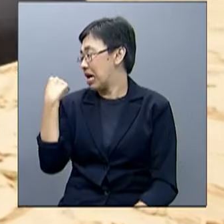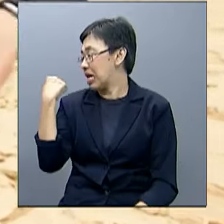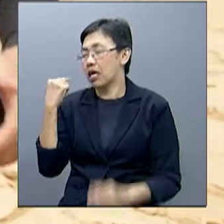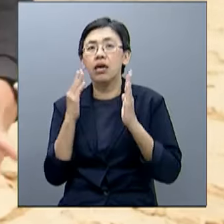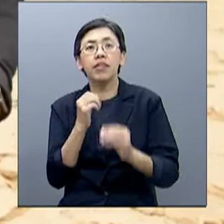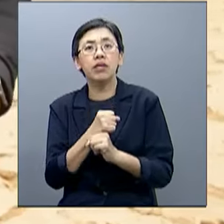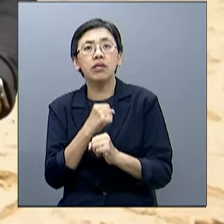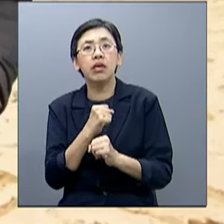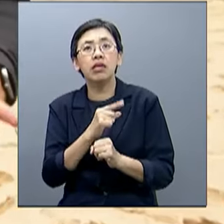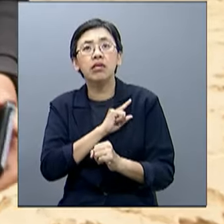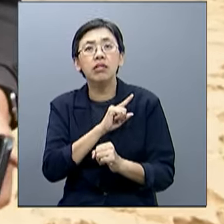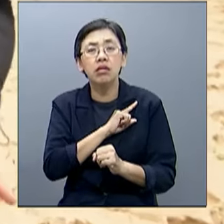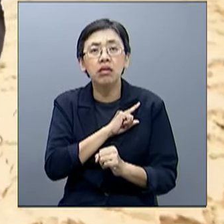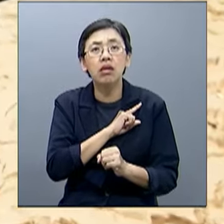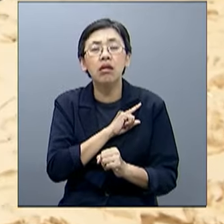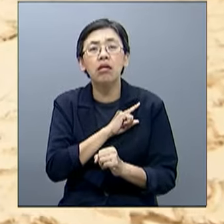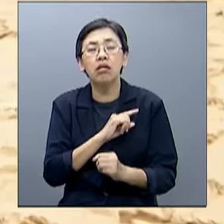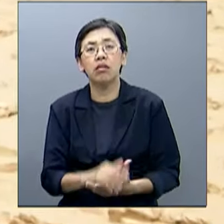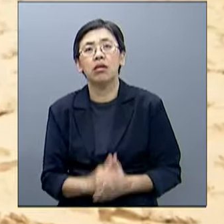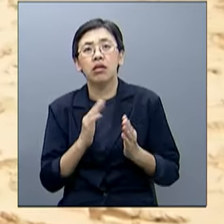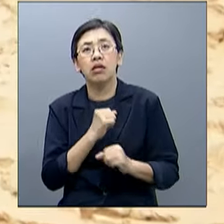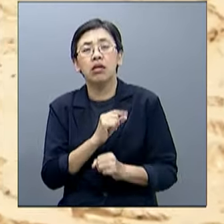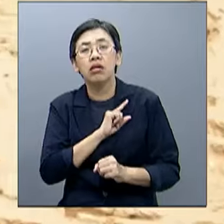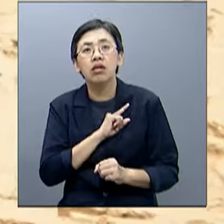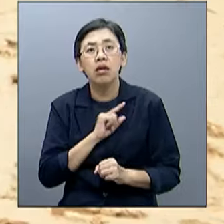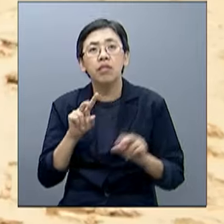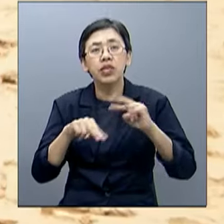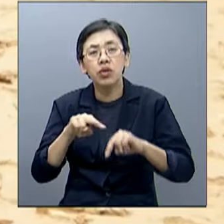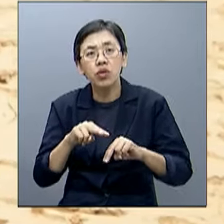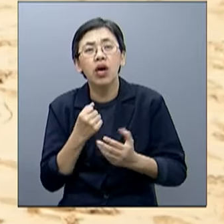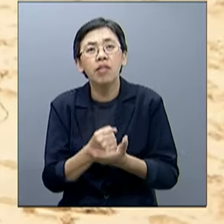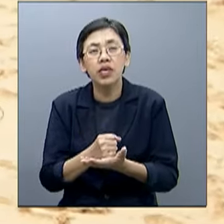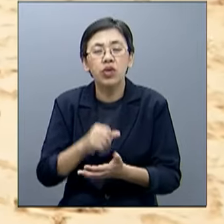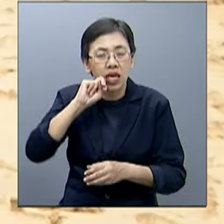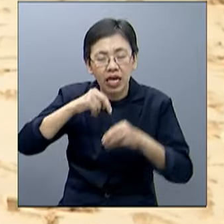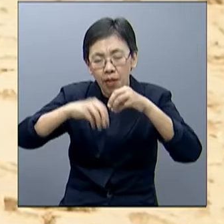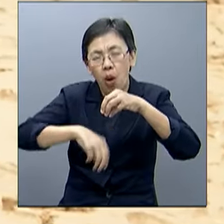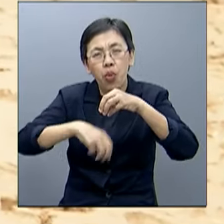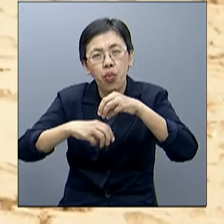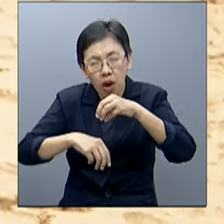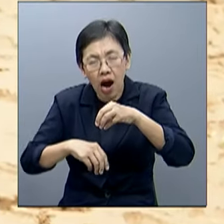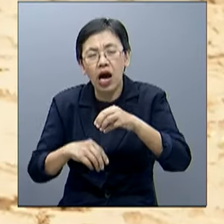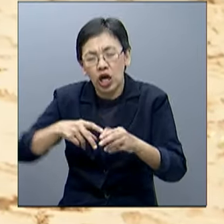ที่ที่มีส่วนเกี่ยวข้องมีการเข้าไปกู้ระบบประปาของชุมชนนะครับให้กลับ